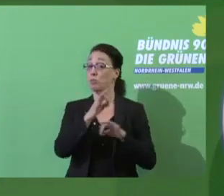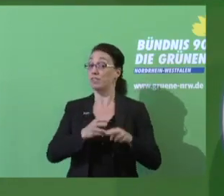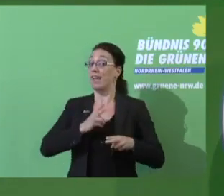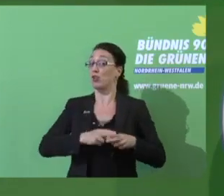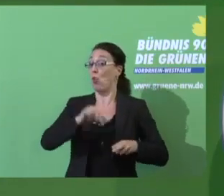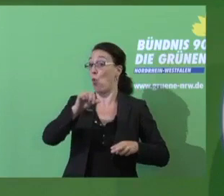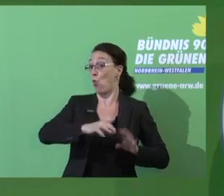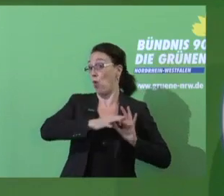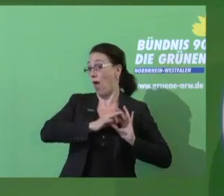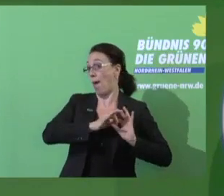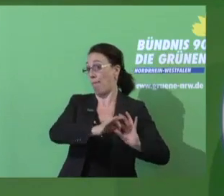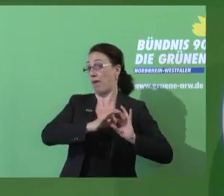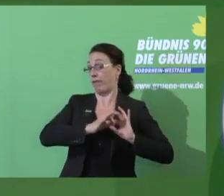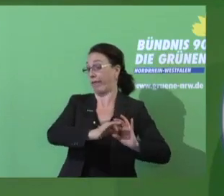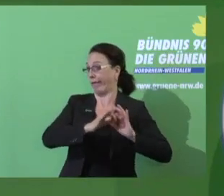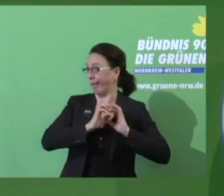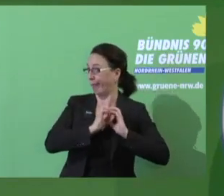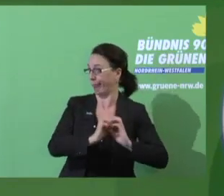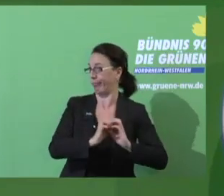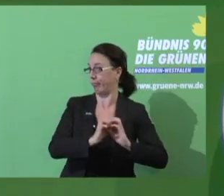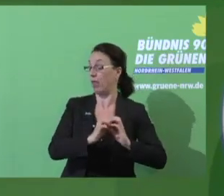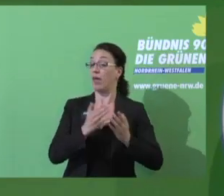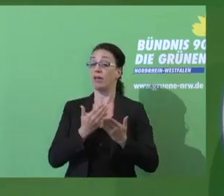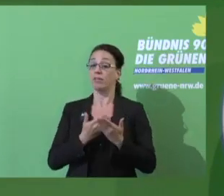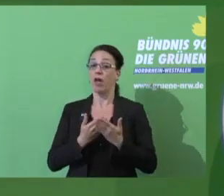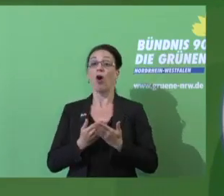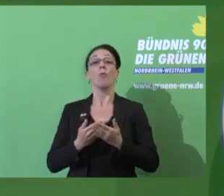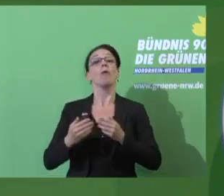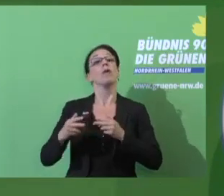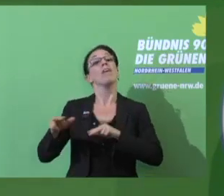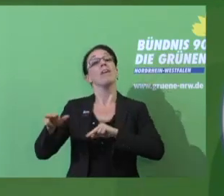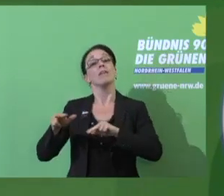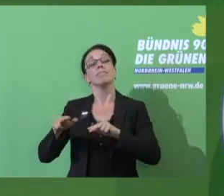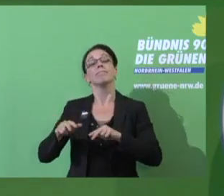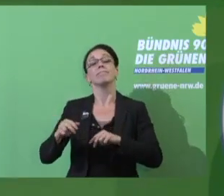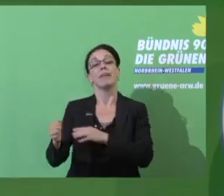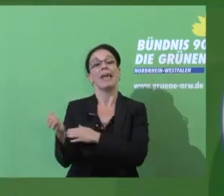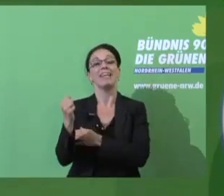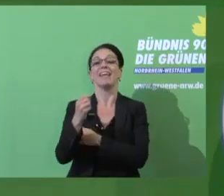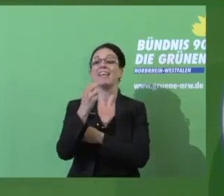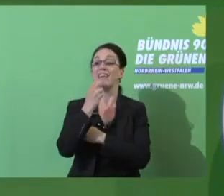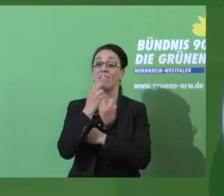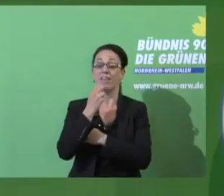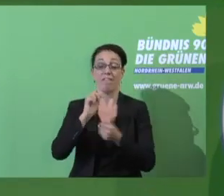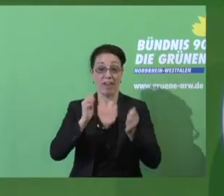die Energiewende kann nur gelingen, wenn es uns gelingt, die Verkehrswende durchzusetzen.